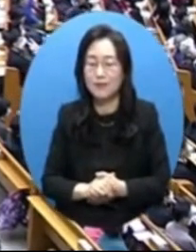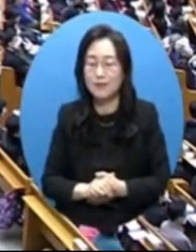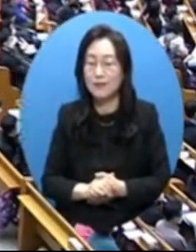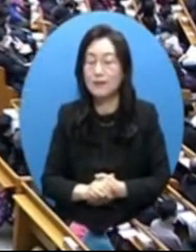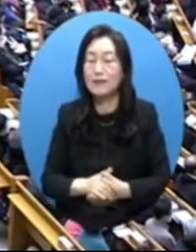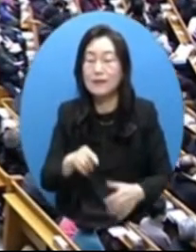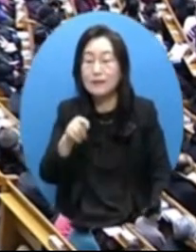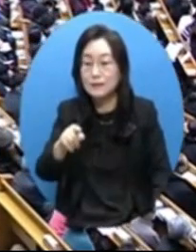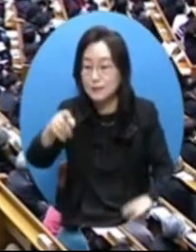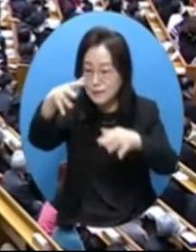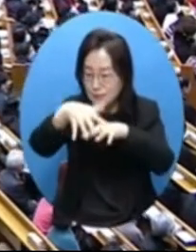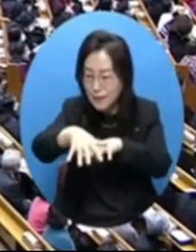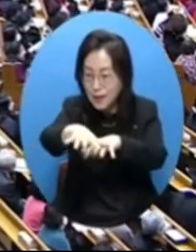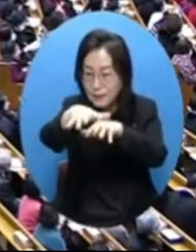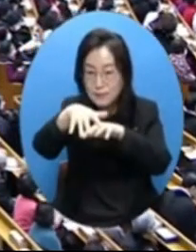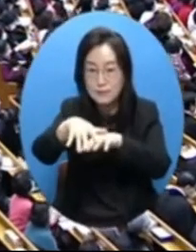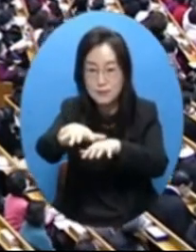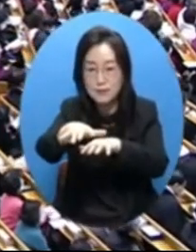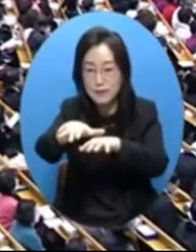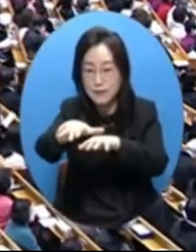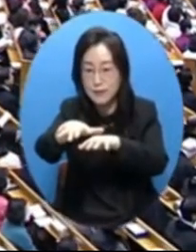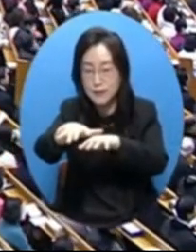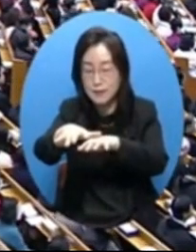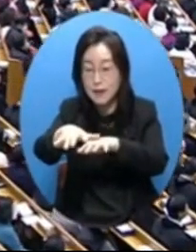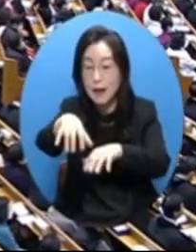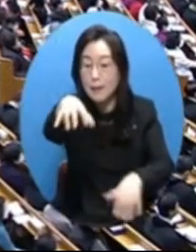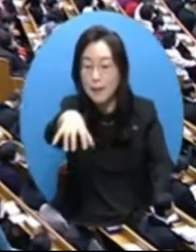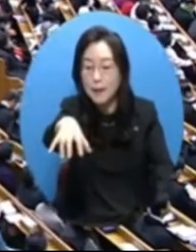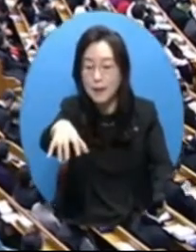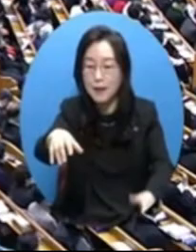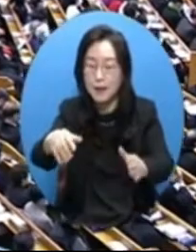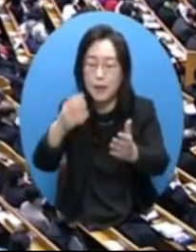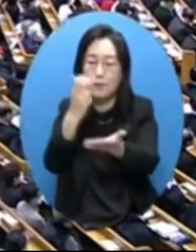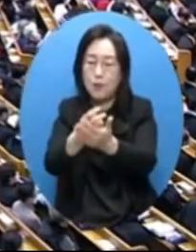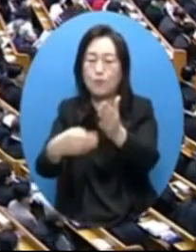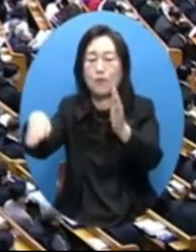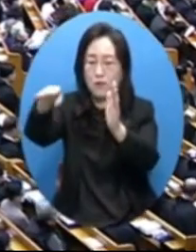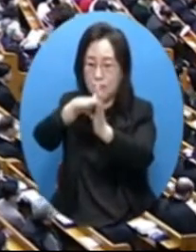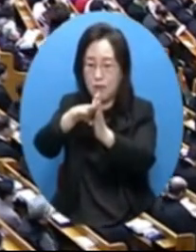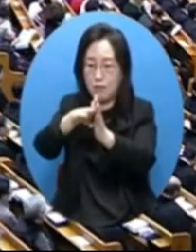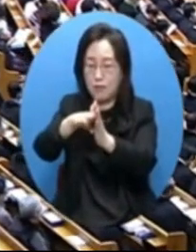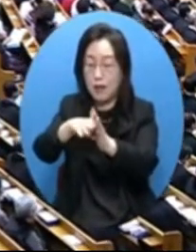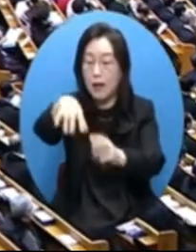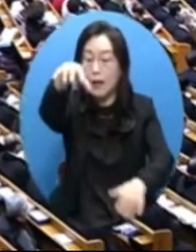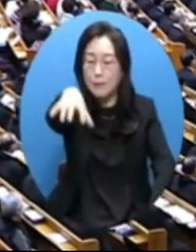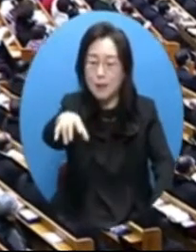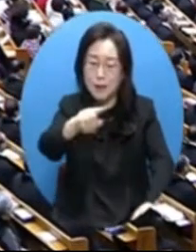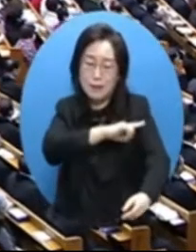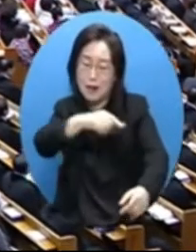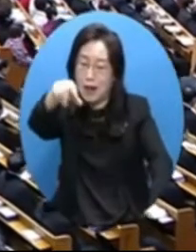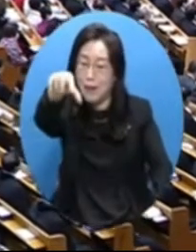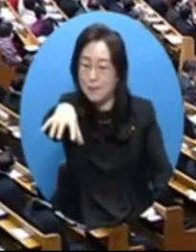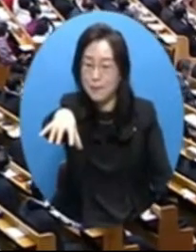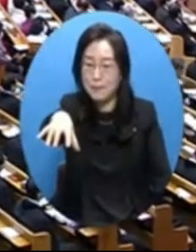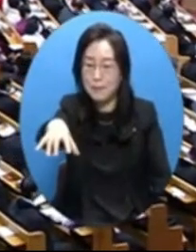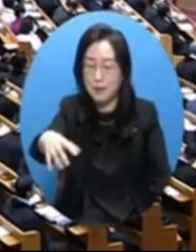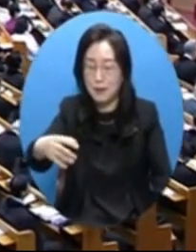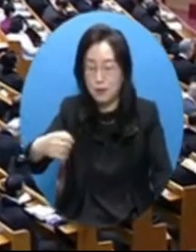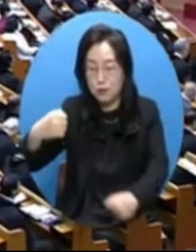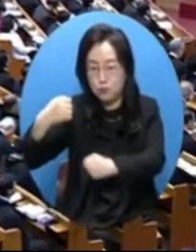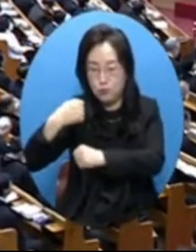그 행렬 앞에 법계가 있었습니다 맨 앞에 군사들이 그 법궤를 보호하고